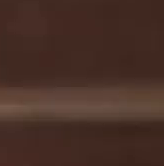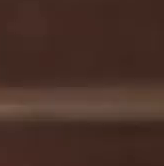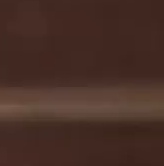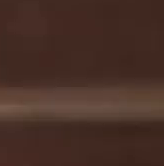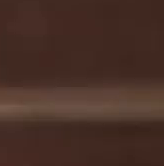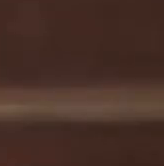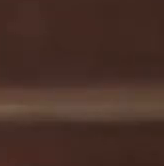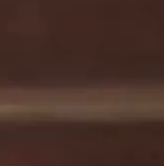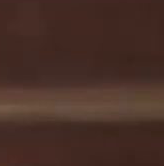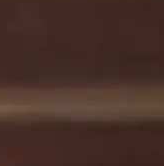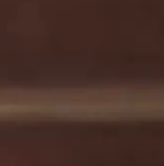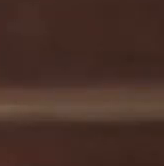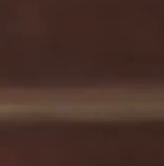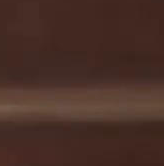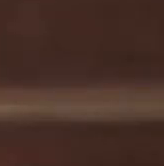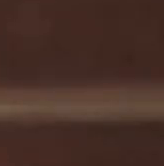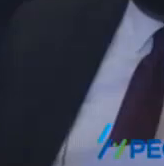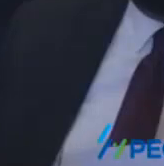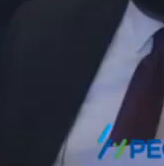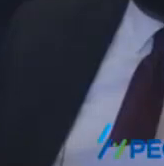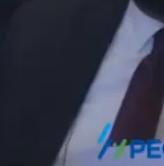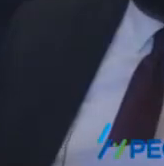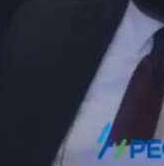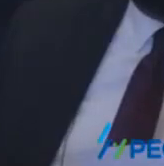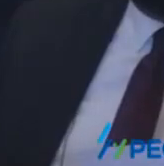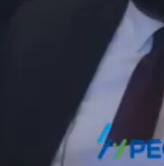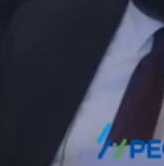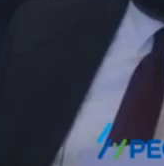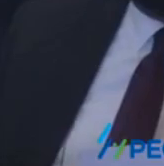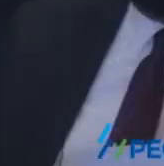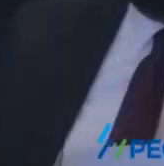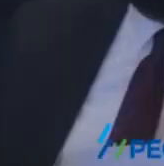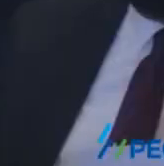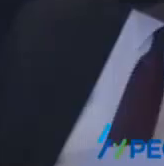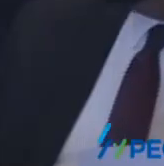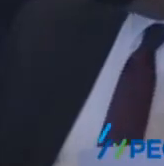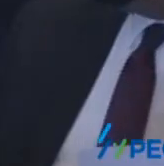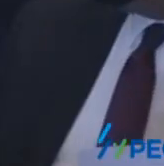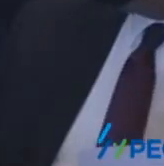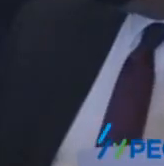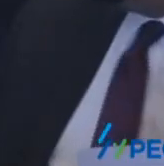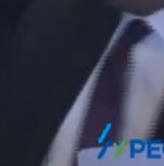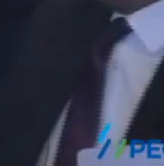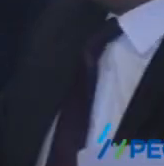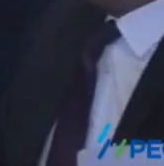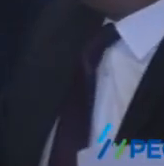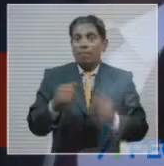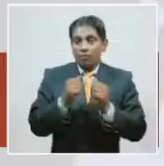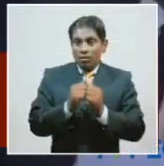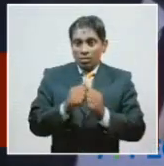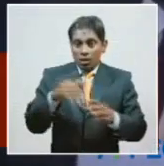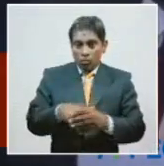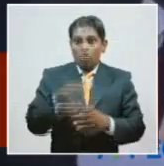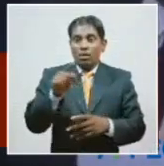ඒ ඊයේ පාර්ලිමේන්තුවට රැගෙන පැමිණි බෑගය සම්බන්ධයෙන් හදිසි පක්ෂනායක රැස්වීමක් හරේ කැඳවලා වාර්තාවේ තත්ත්වය සාකච්ඡා